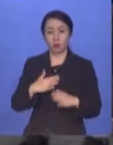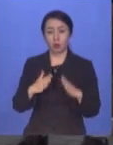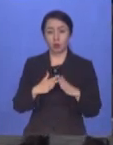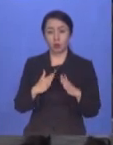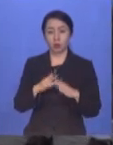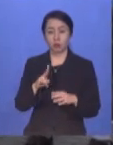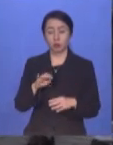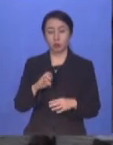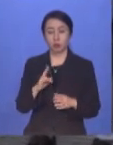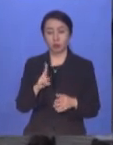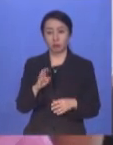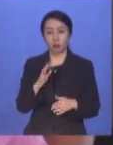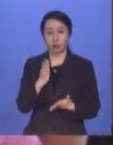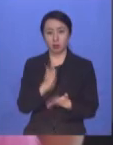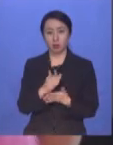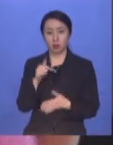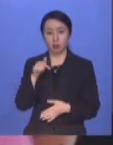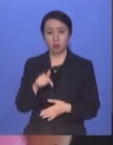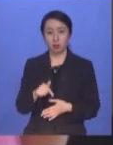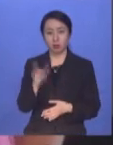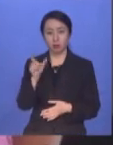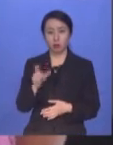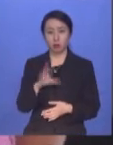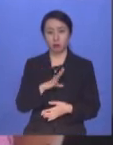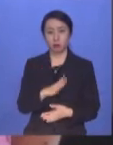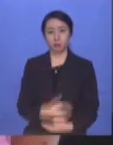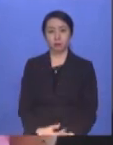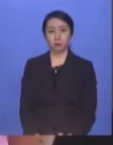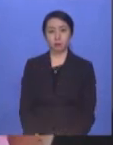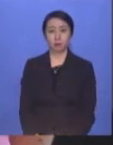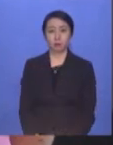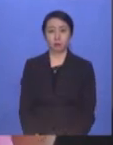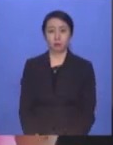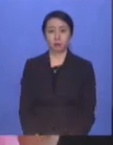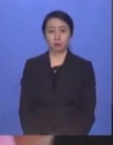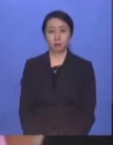202 пәтер бар. Мыңнан астам адам тұрады. Дариға Қуаныш, Дамир Ескендіров, жаңалықтар қызметі.